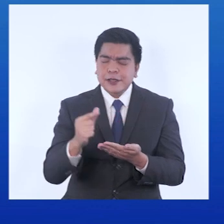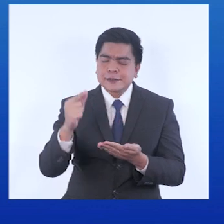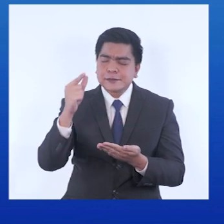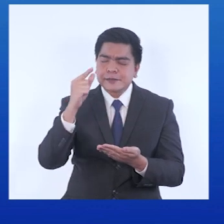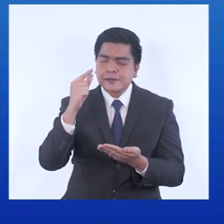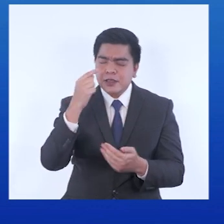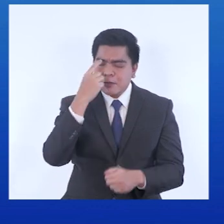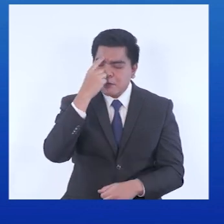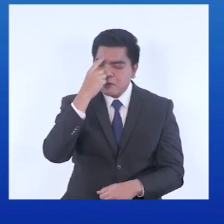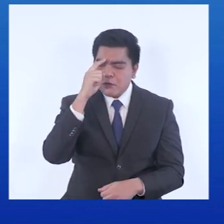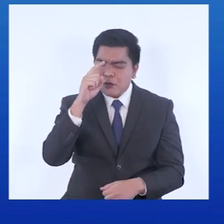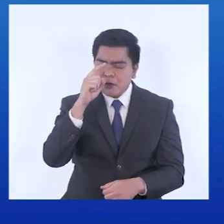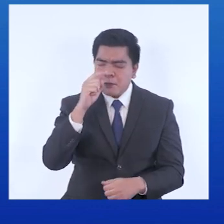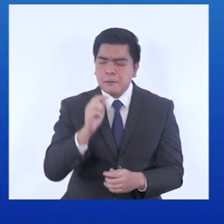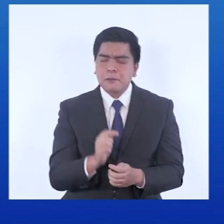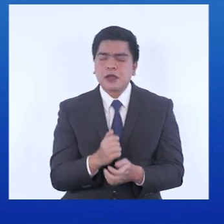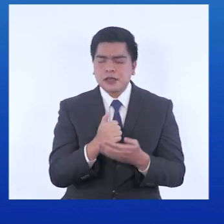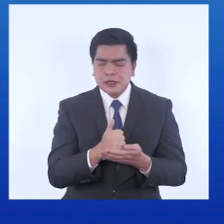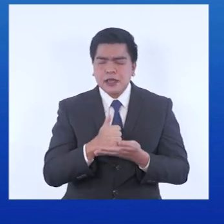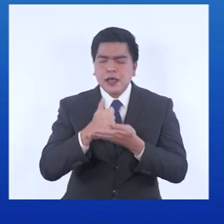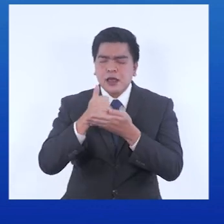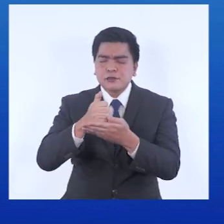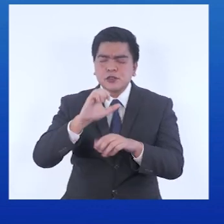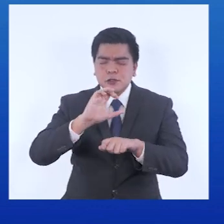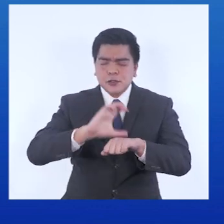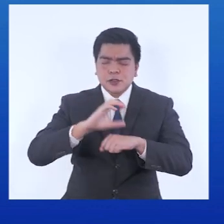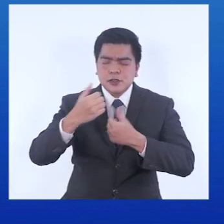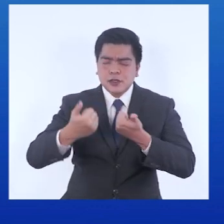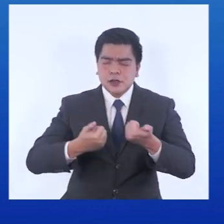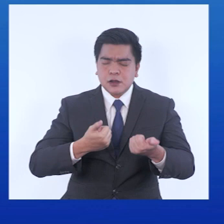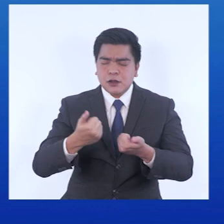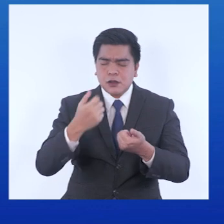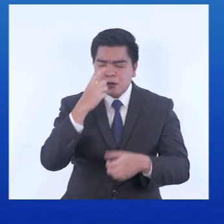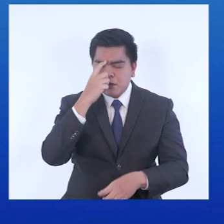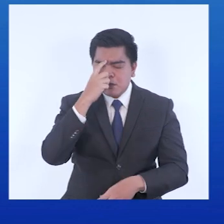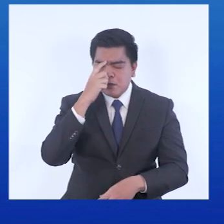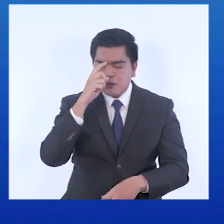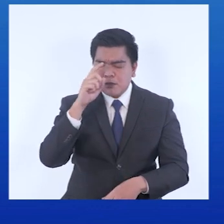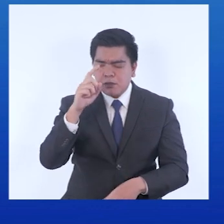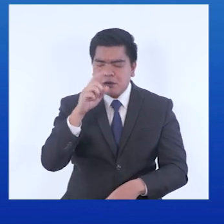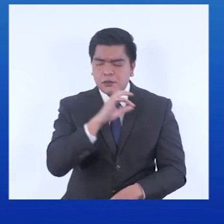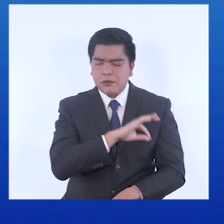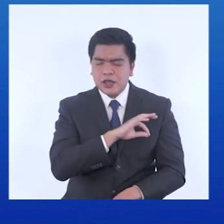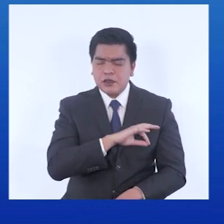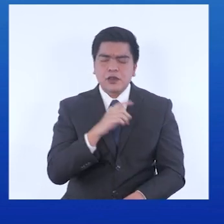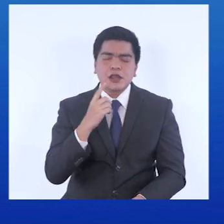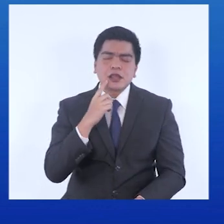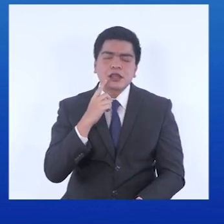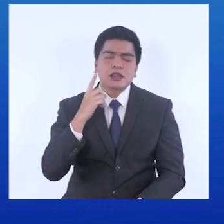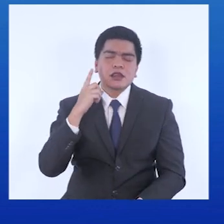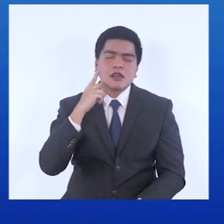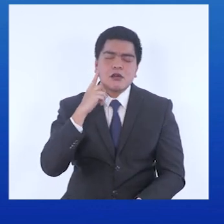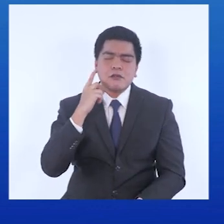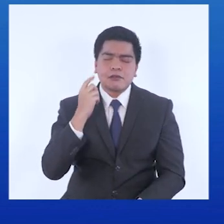namamahala sa kapakinabangan po ng mga lingkod mong mga deaf. Maawa ka po sa bawat isa